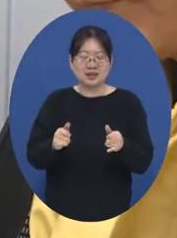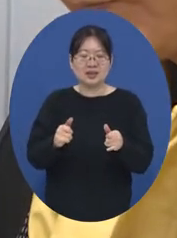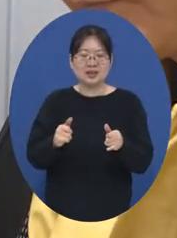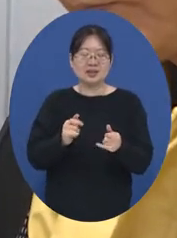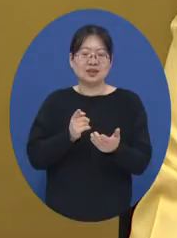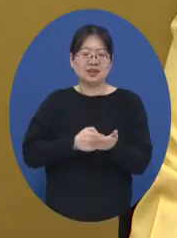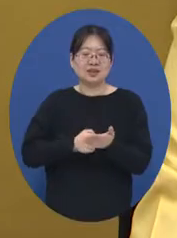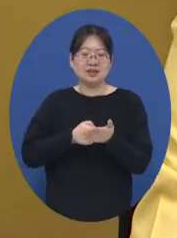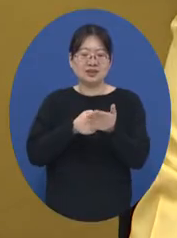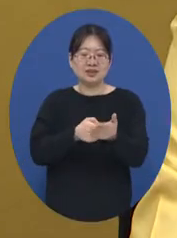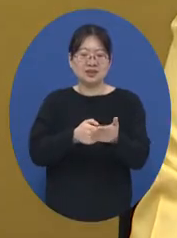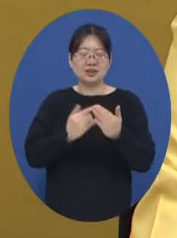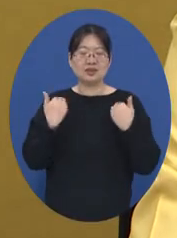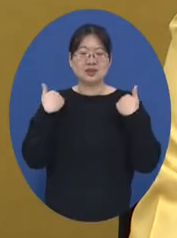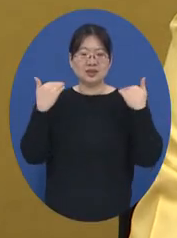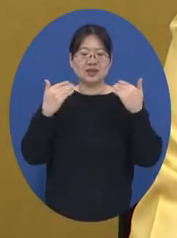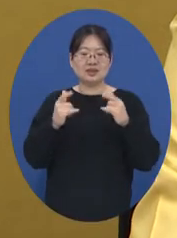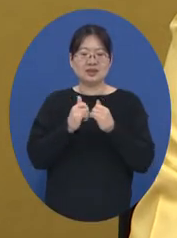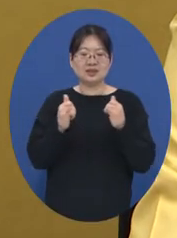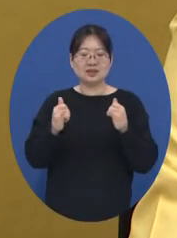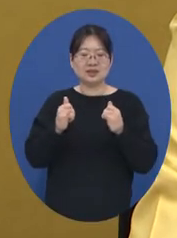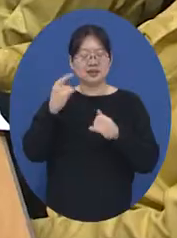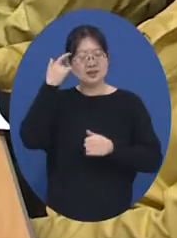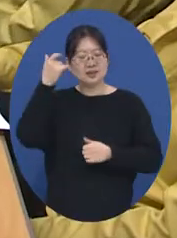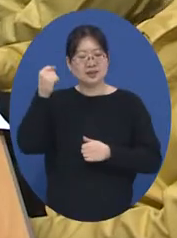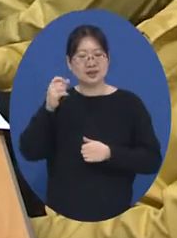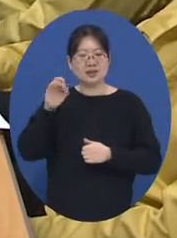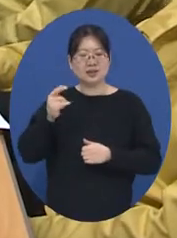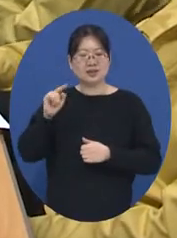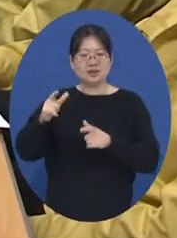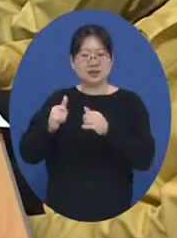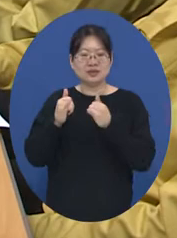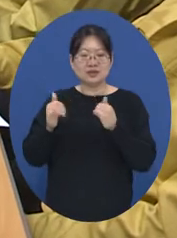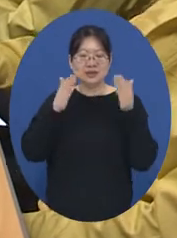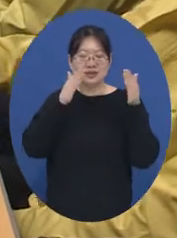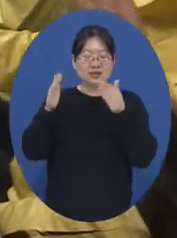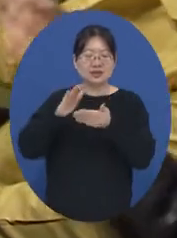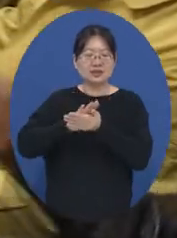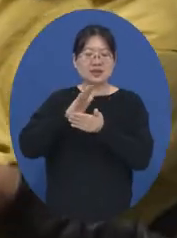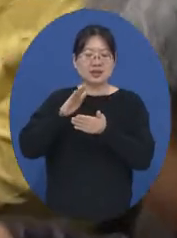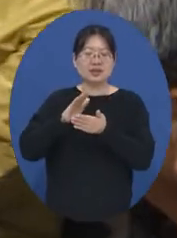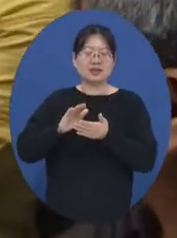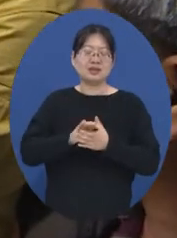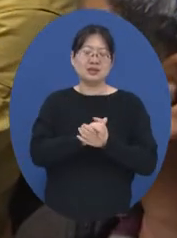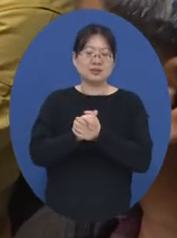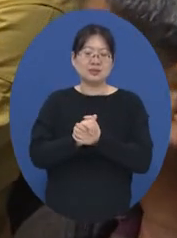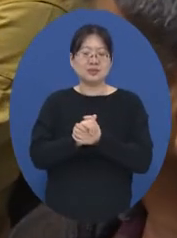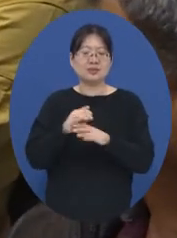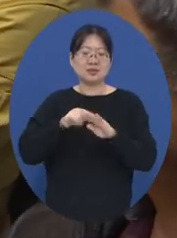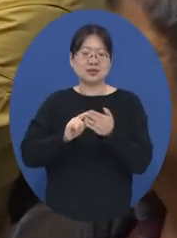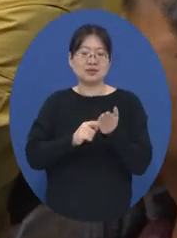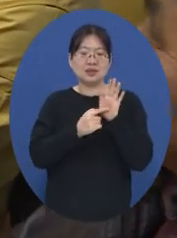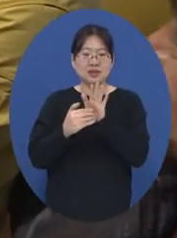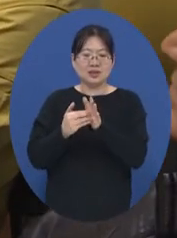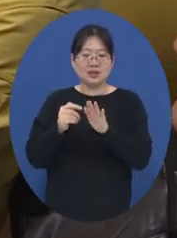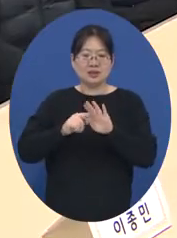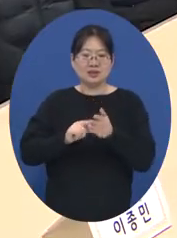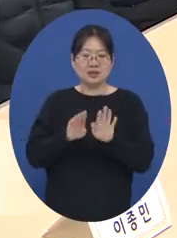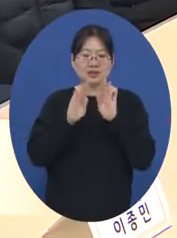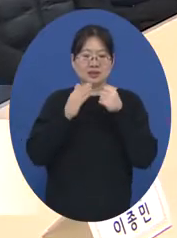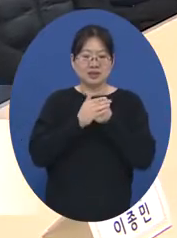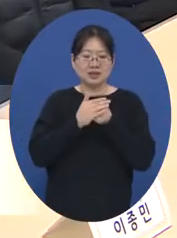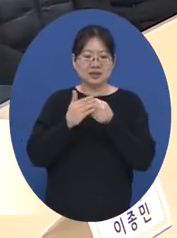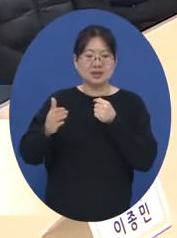목소리에는 성숙한 시민의식과 우한 교민을 향한 뜨거운 동포애가 묻어났습니다. 마음들을 열으셔서